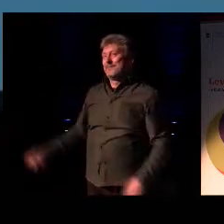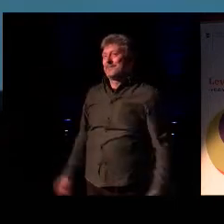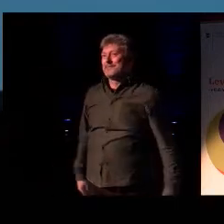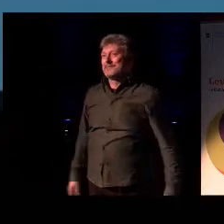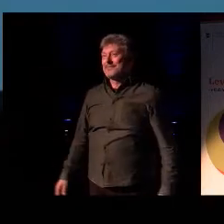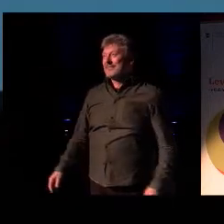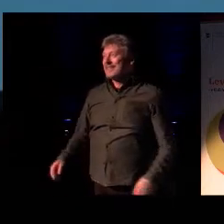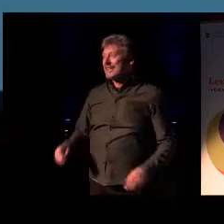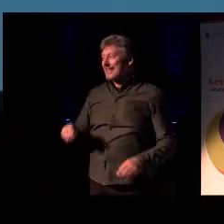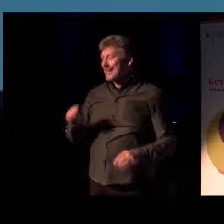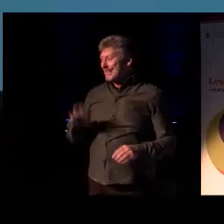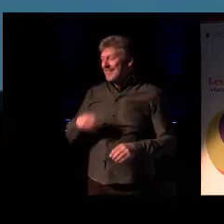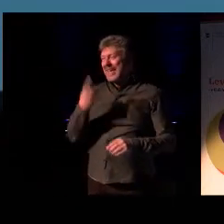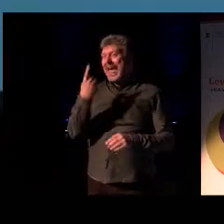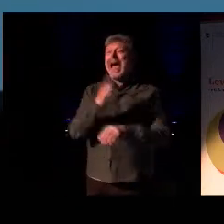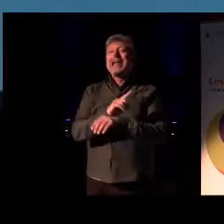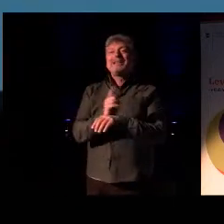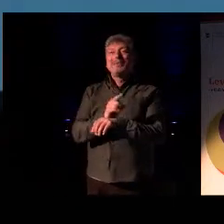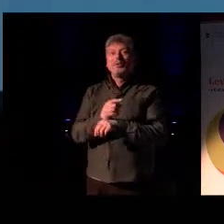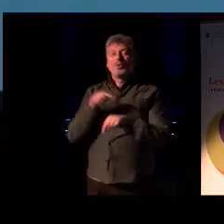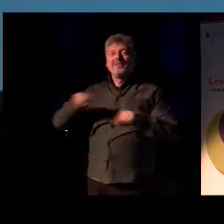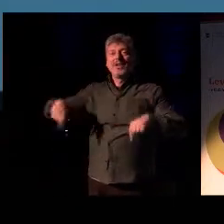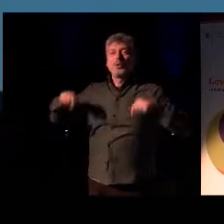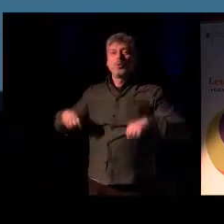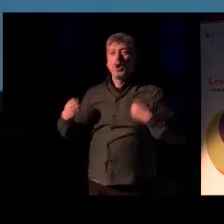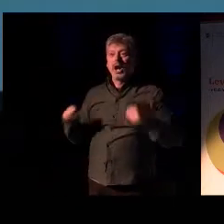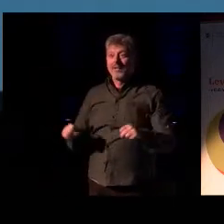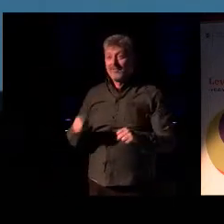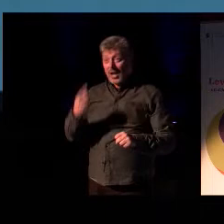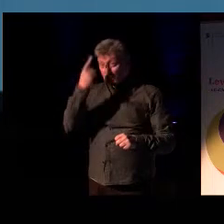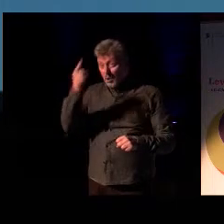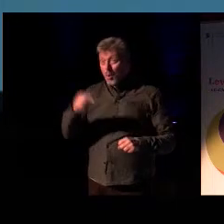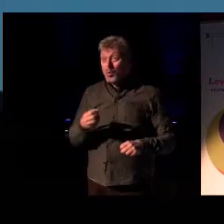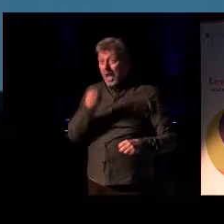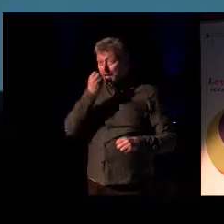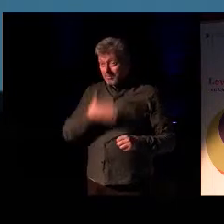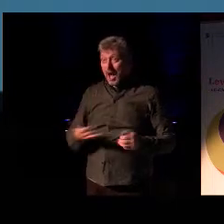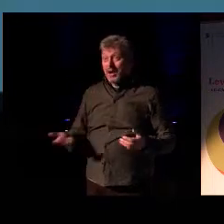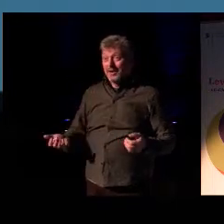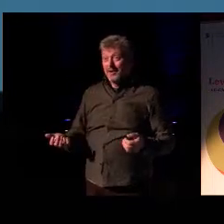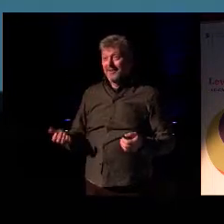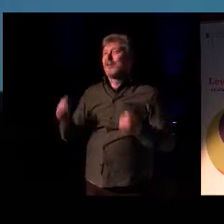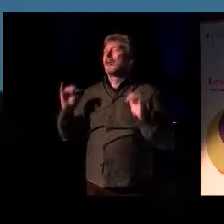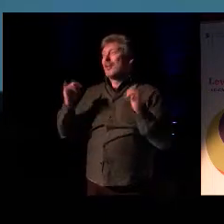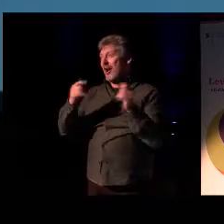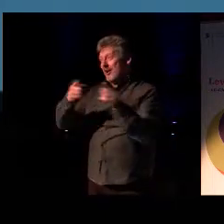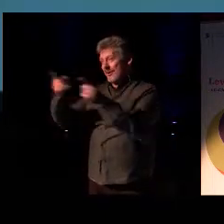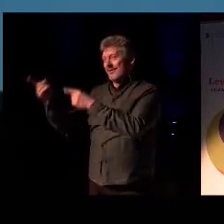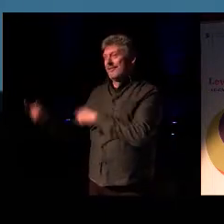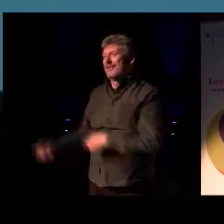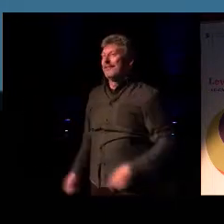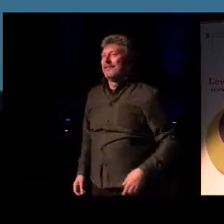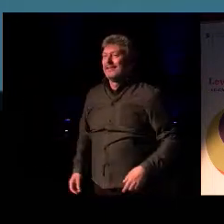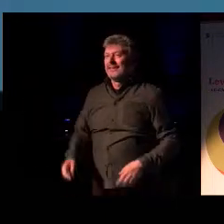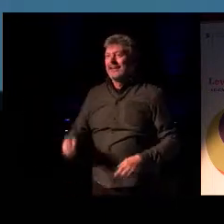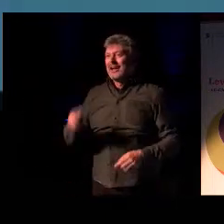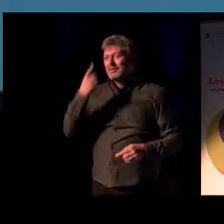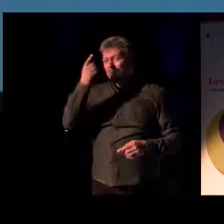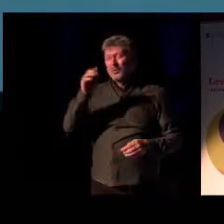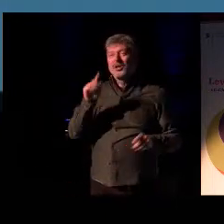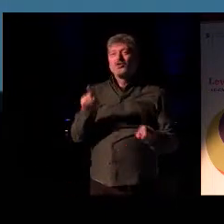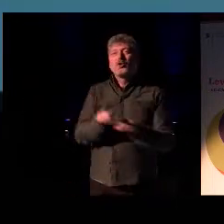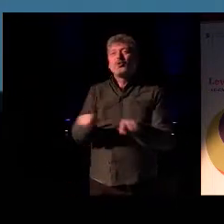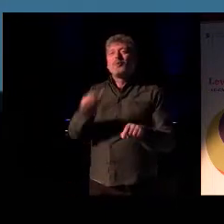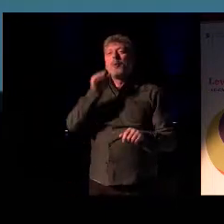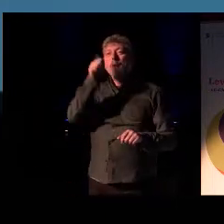Dette minuttet som har vært i aktivitet nå, tror du det er lurt å gjøre det? Kan det være ekstra lurt om morgenen, skal jeg